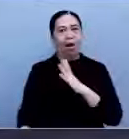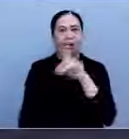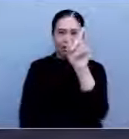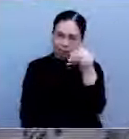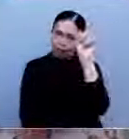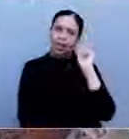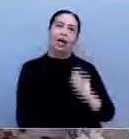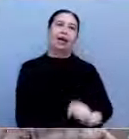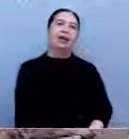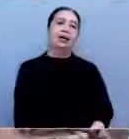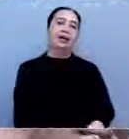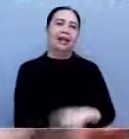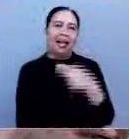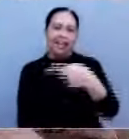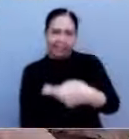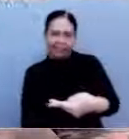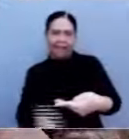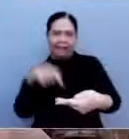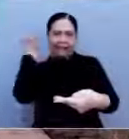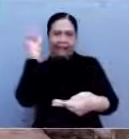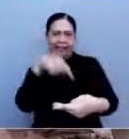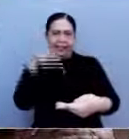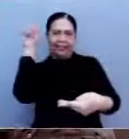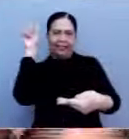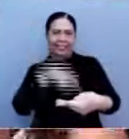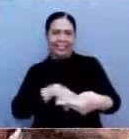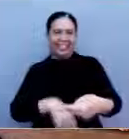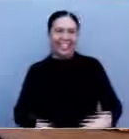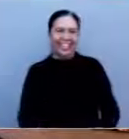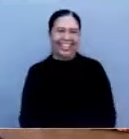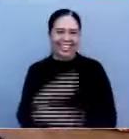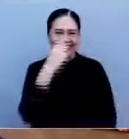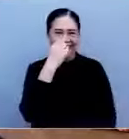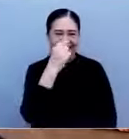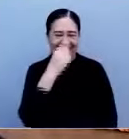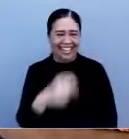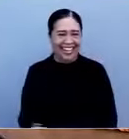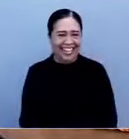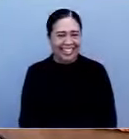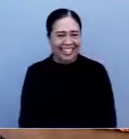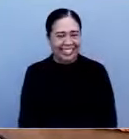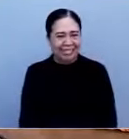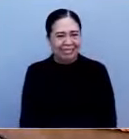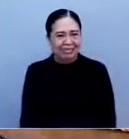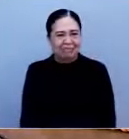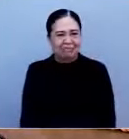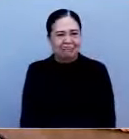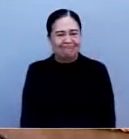Tiga! Tiga! Tiga ka na ba, Daria? Patay na siya! Pwede!